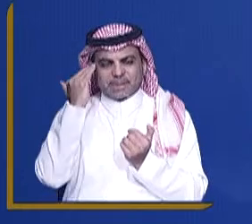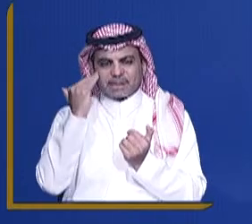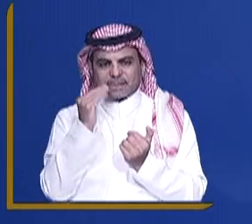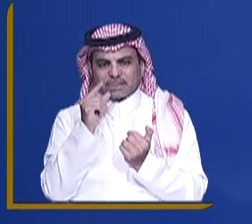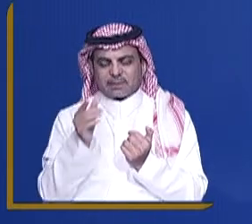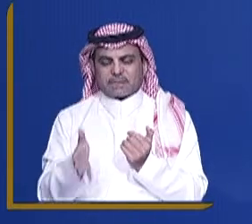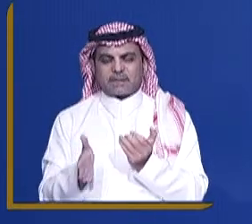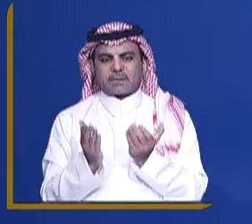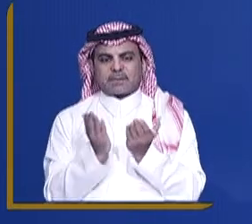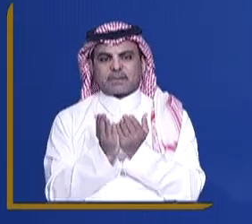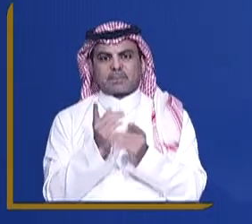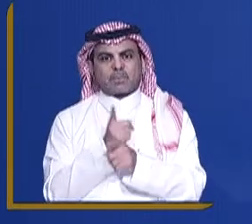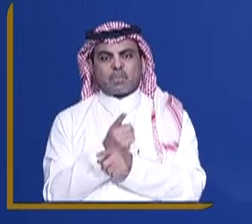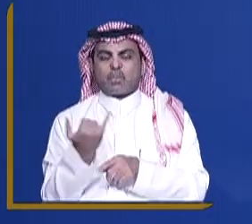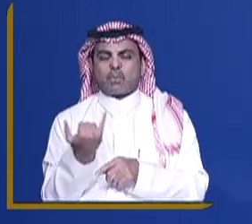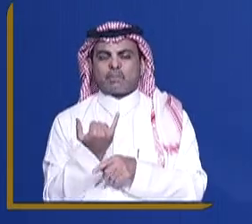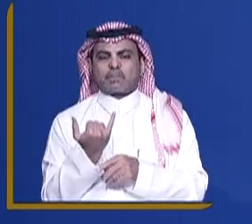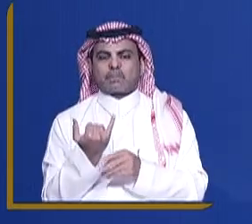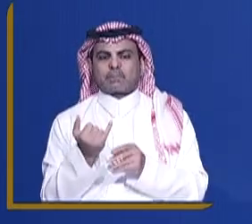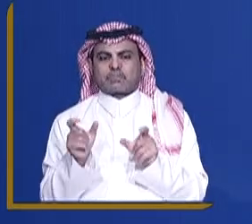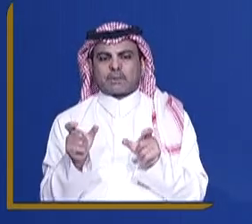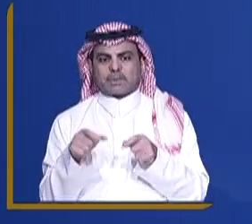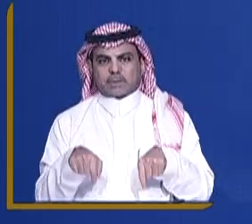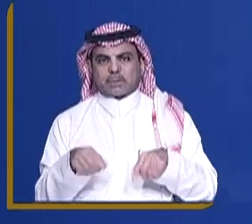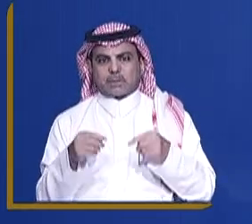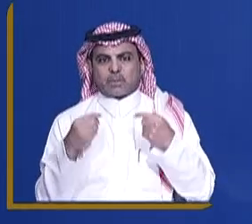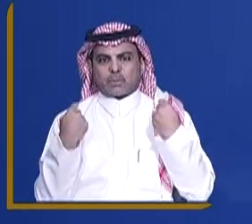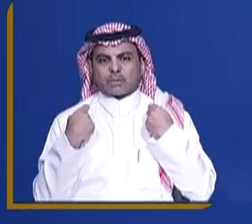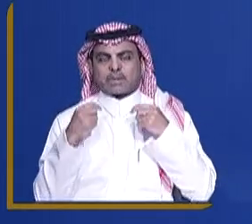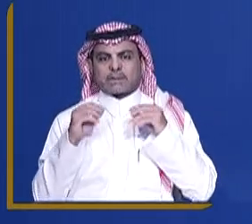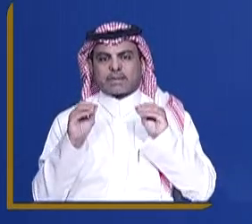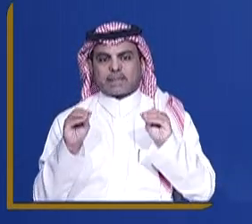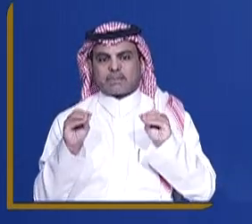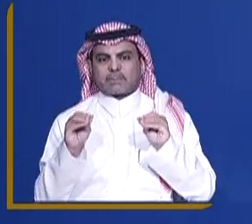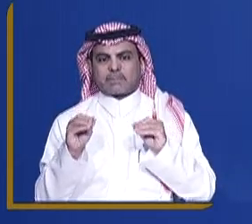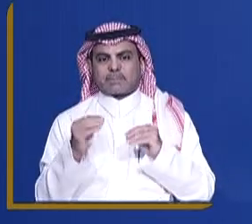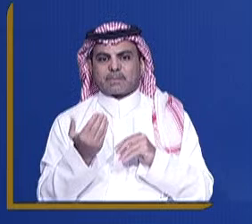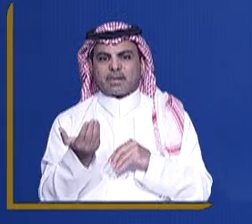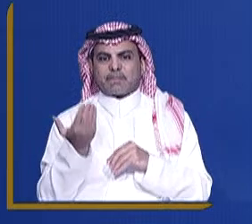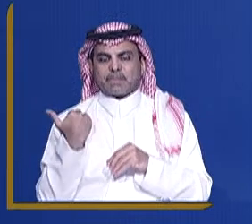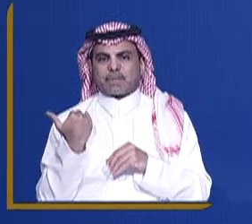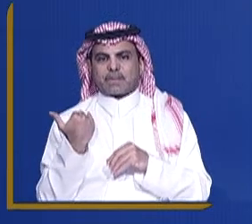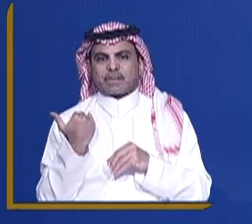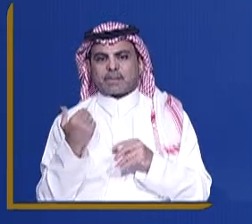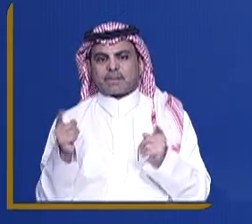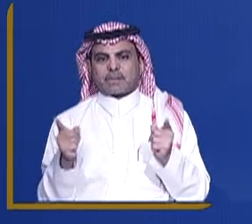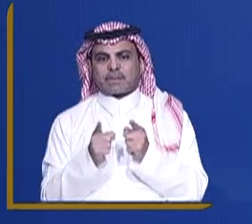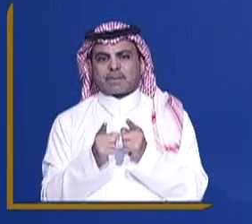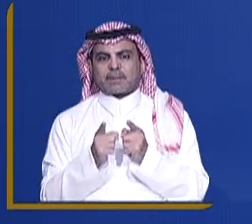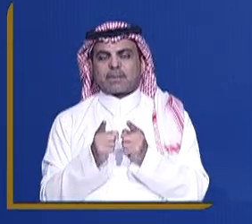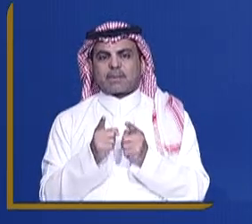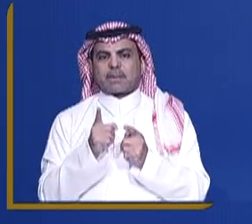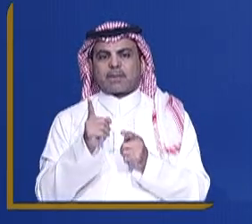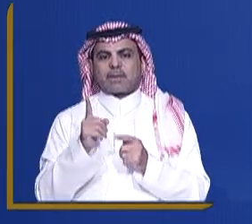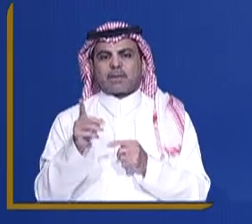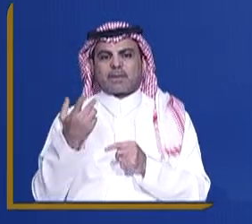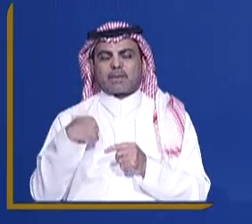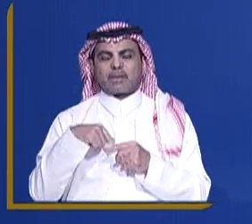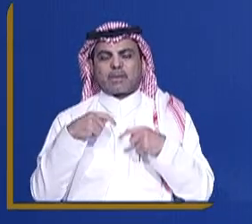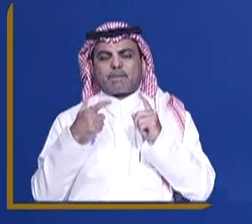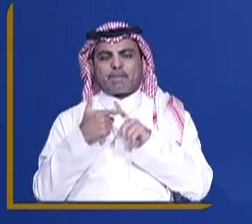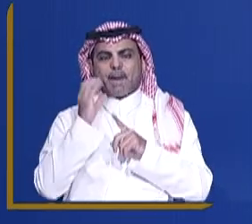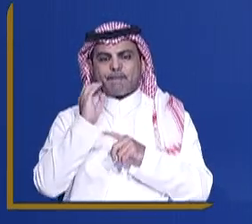مهم جدا، والآن الوزارة حريصة عليه، ويمكن ذكرت حتى من توجيهات سمو سيدي الله يحفظه